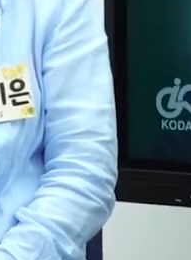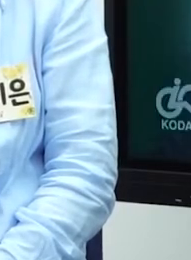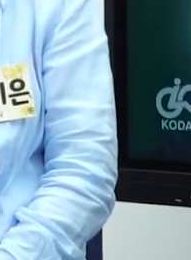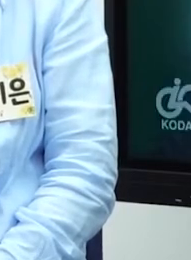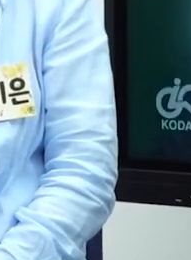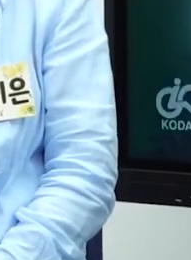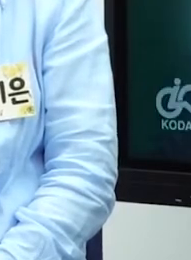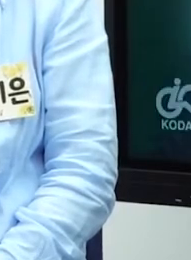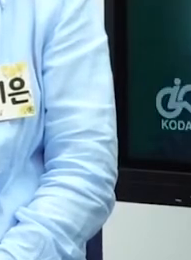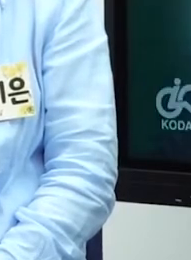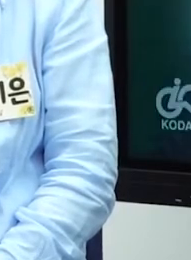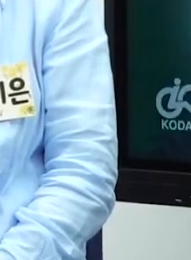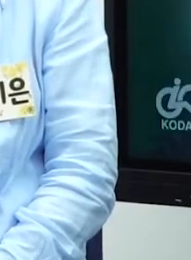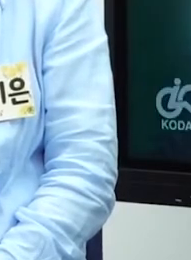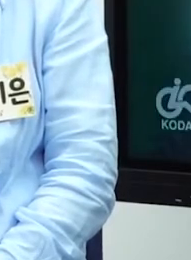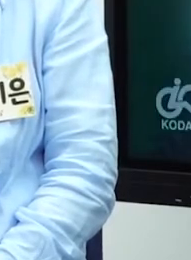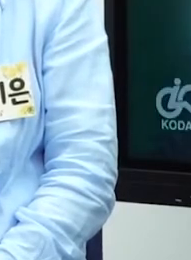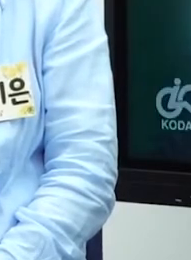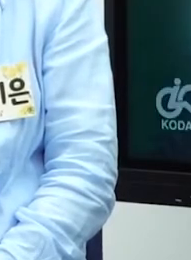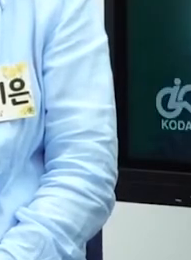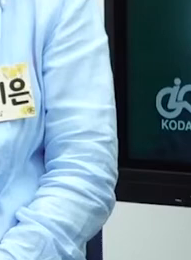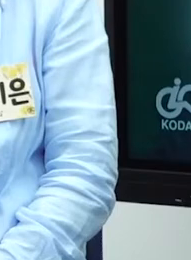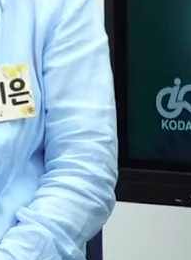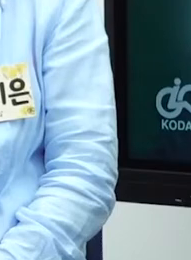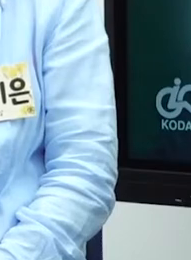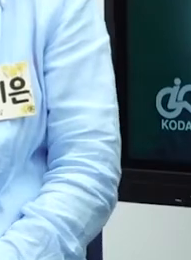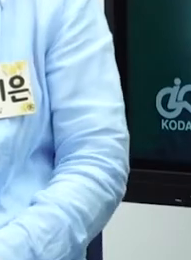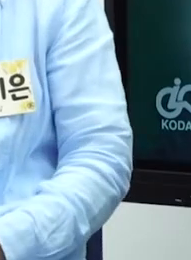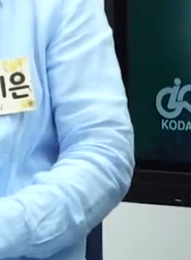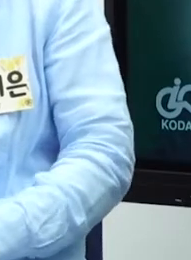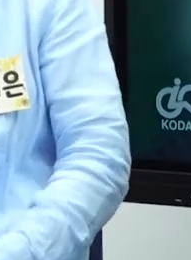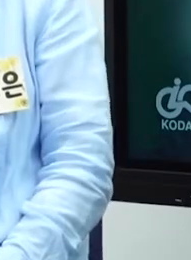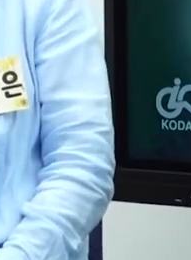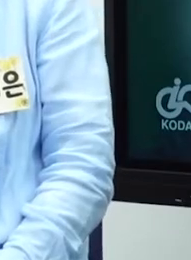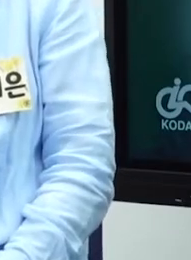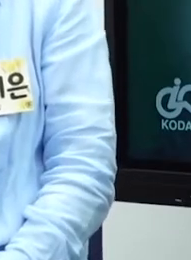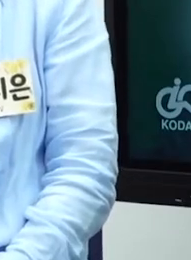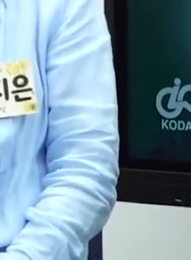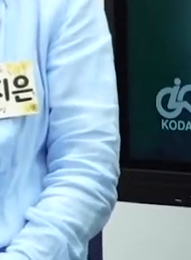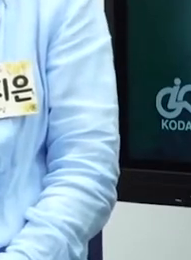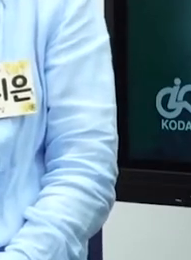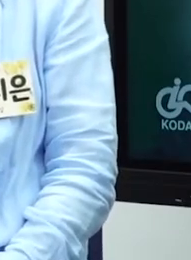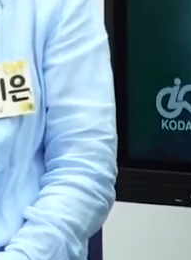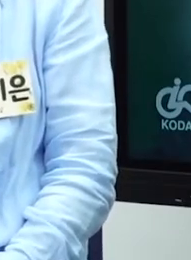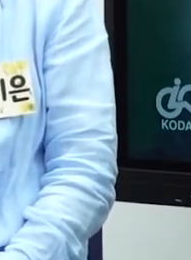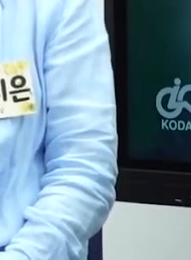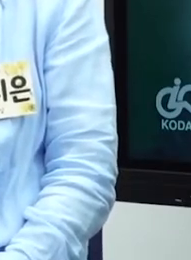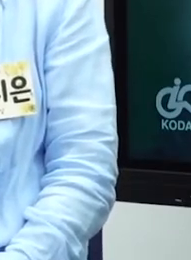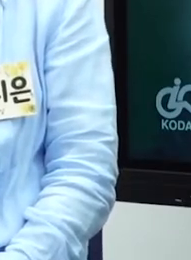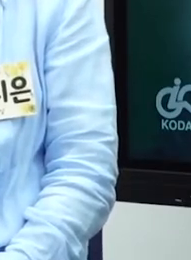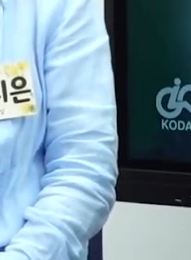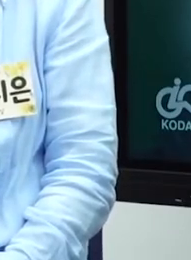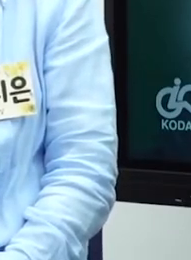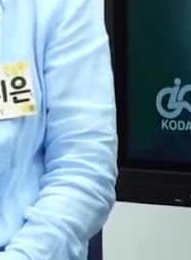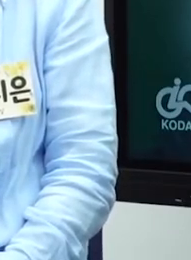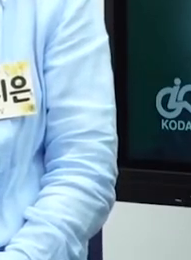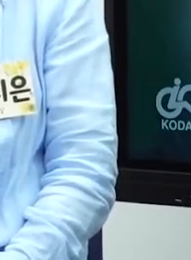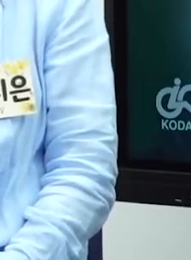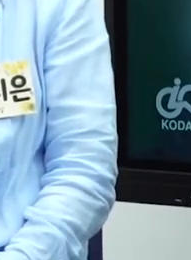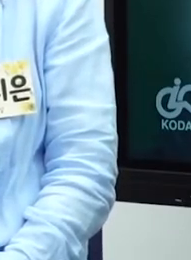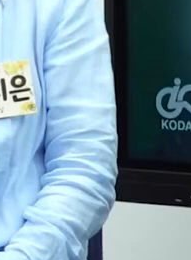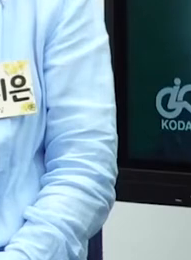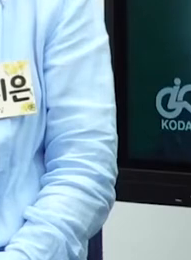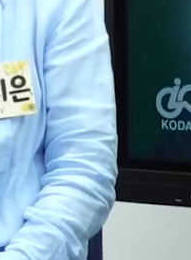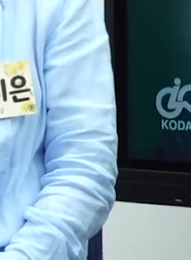생선을 파는데 아무래도 잡아온 어부보다는 중간 마진을 더 남겨먹는 모습에서 거세게 항의하는